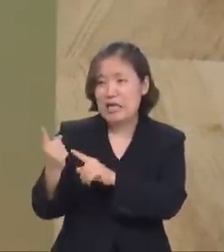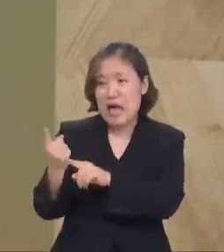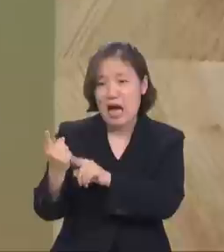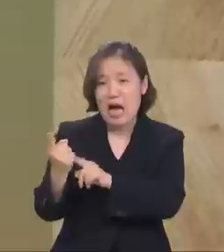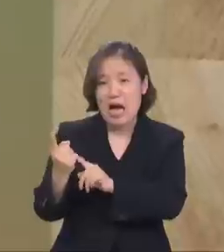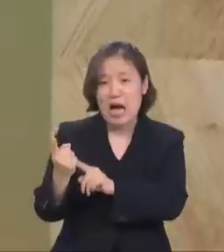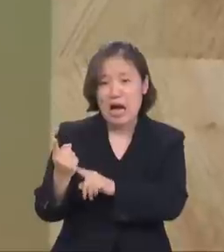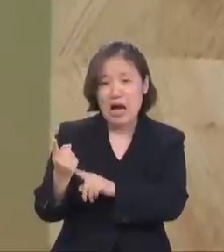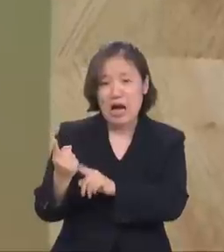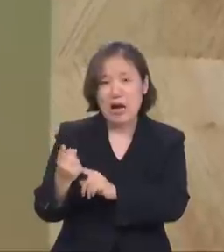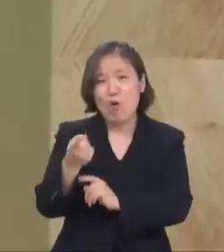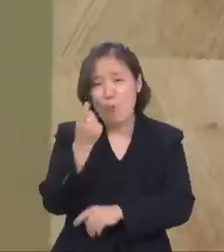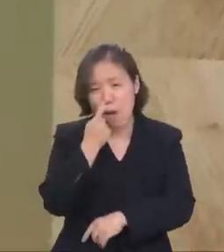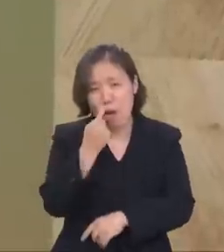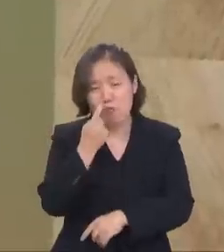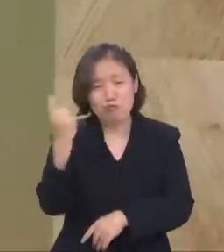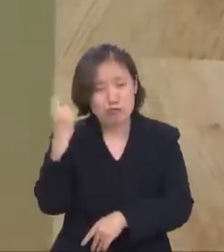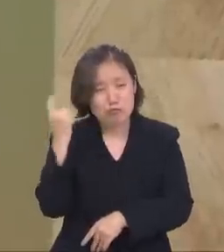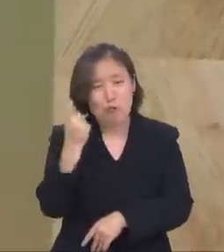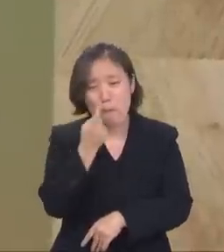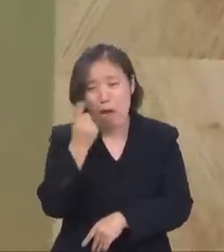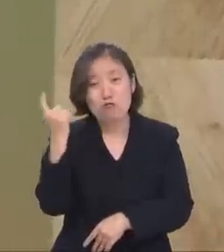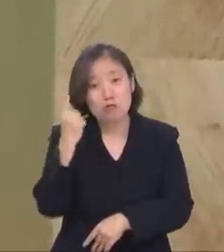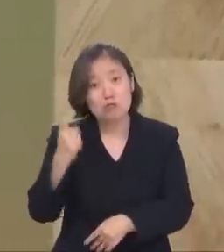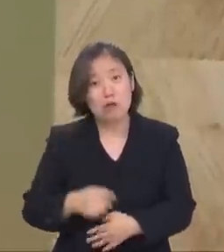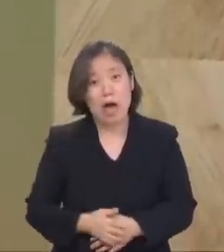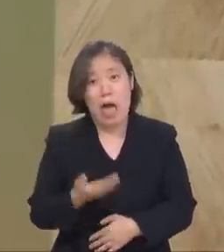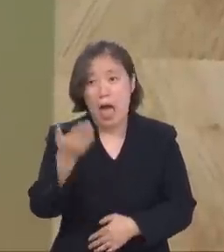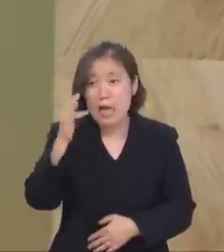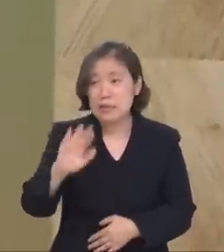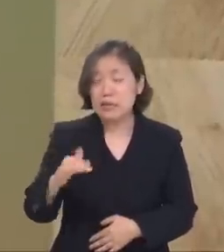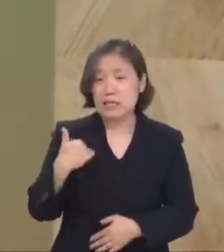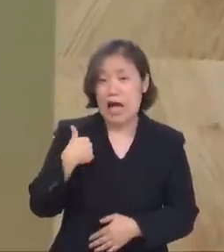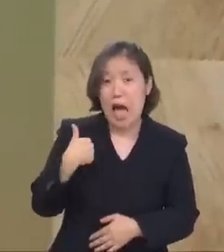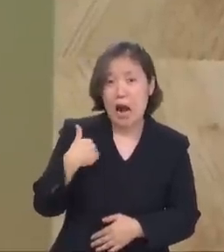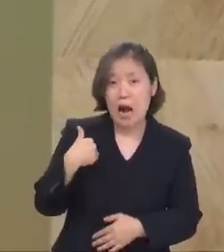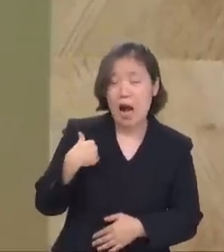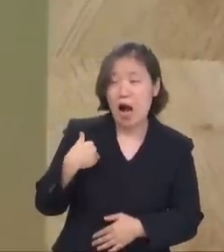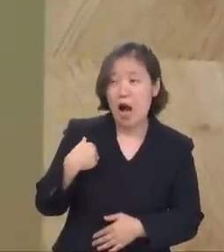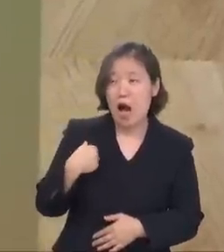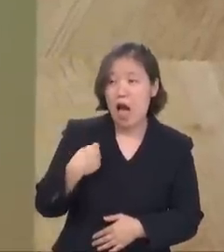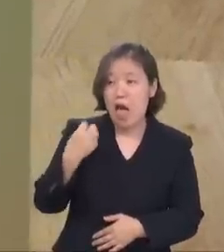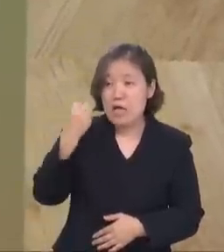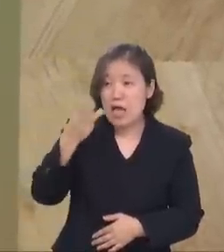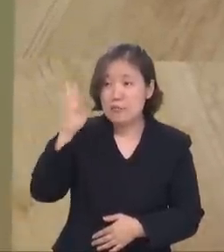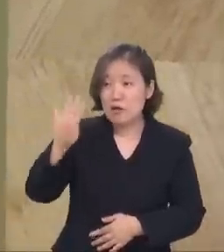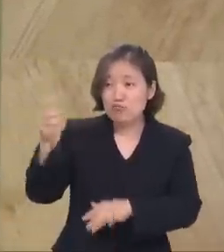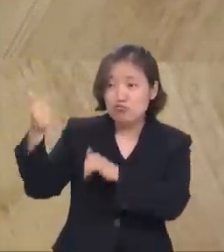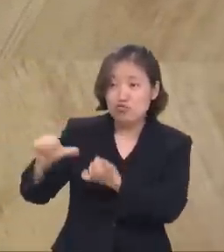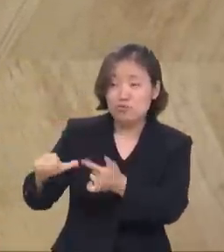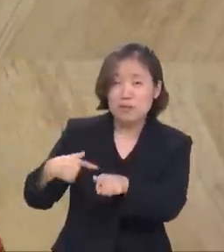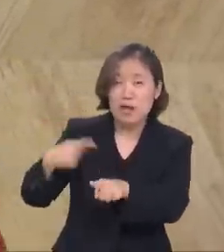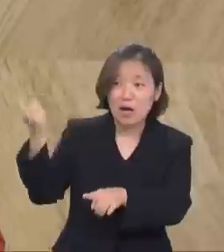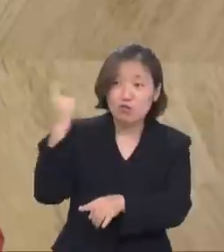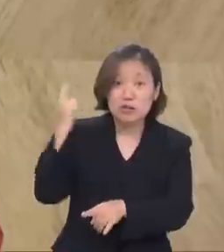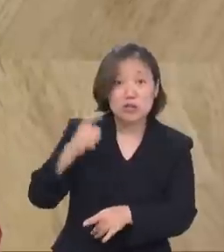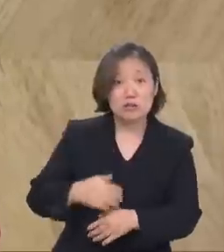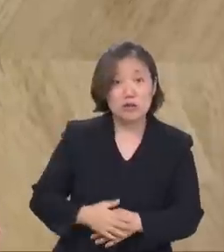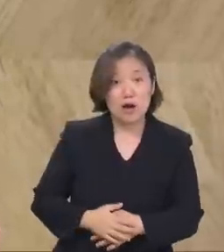걸 귀가 따갑도록 들었는데 막상 3개월 남았습니다 소리를 들으니까